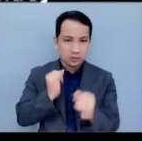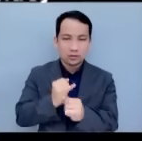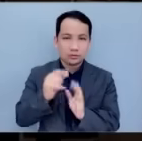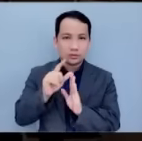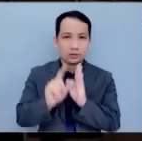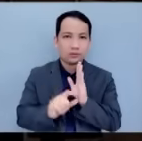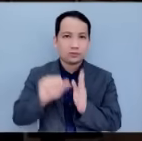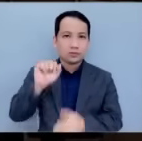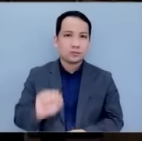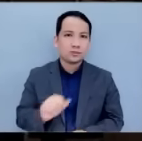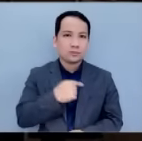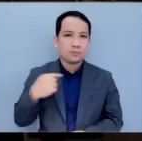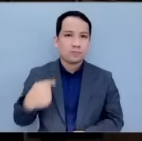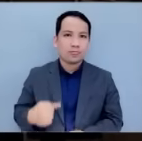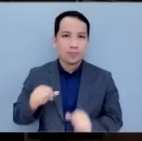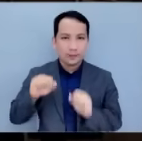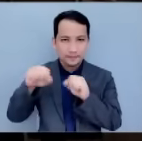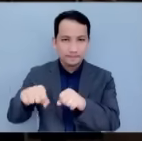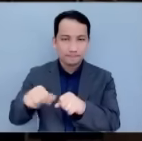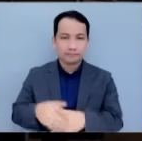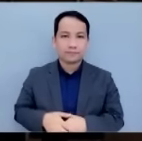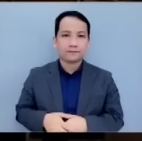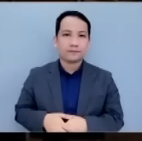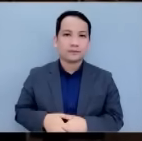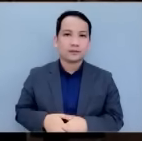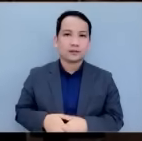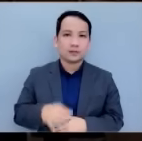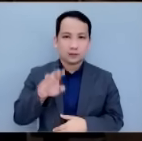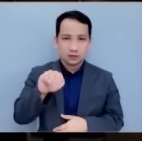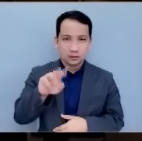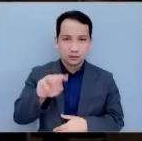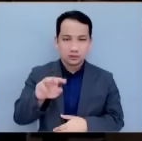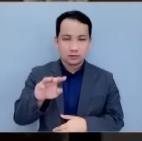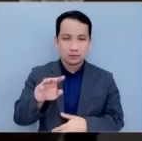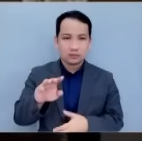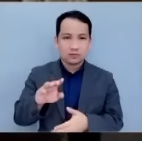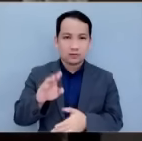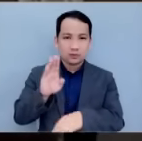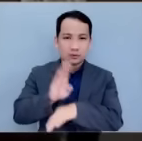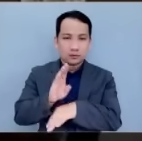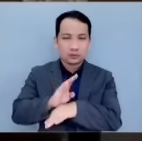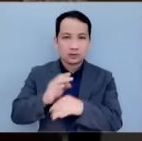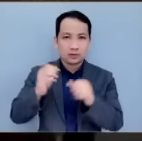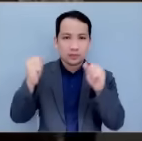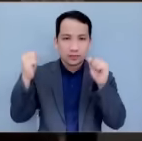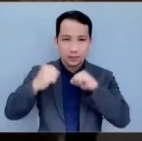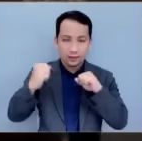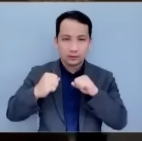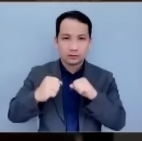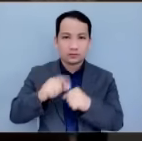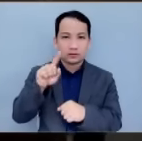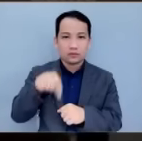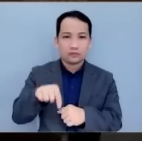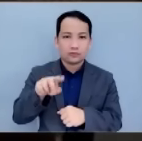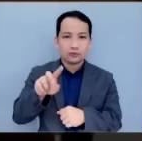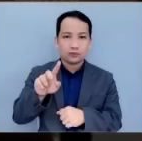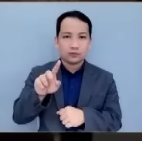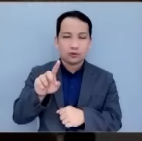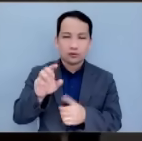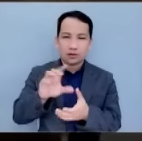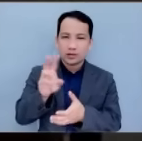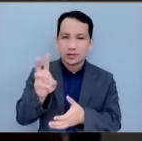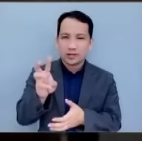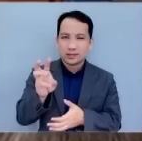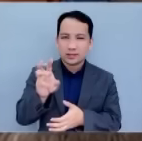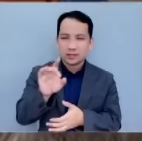Sea. Samantala, 14 na business agreements na nagkakahalaga ng 1.53 billion US dollars o 86